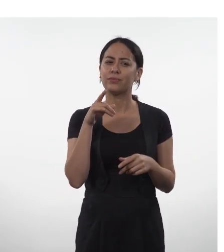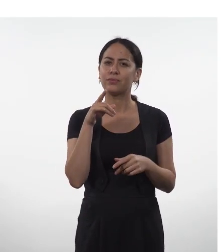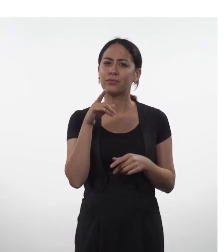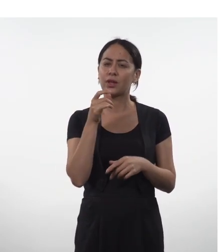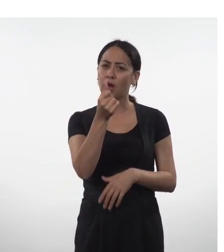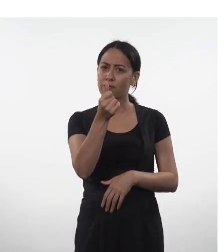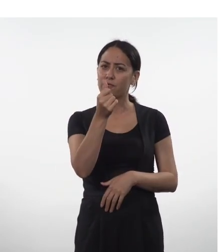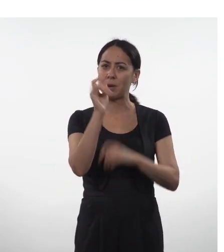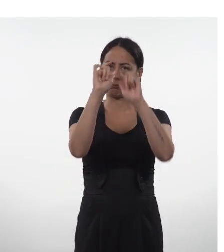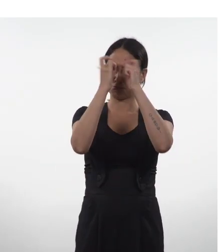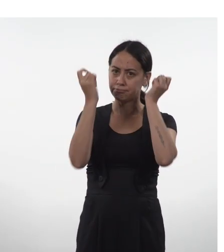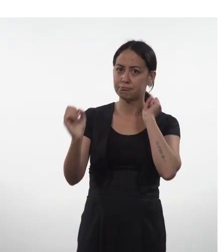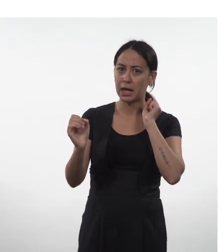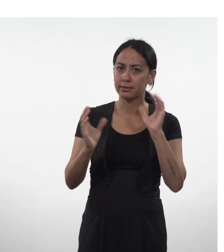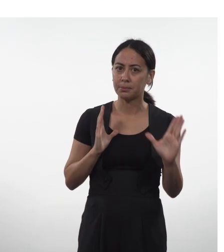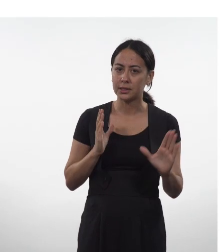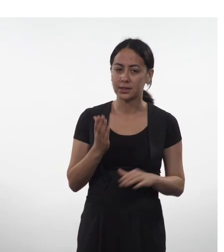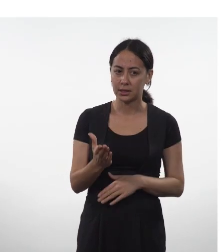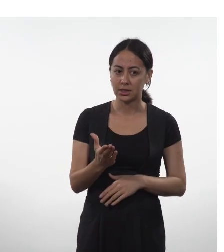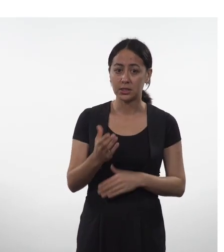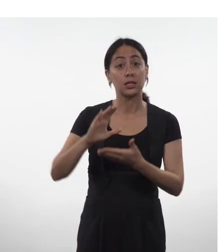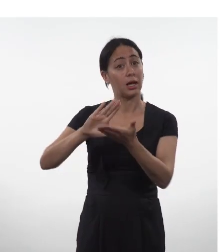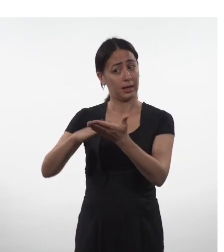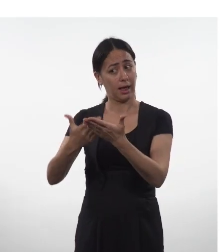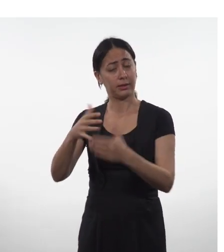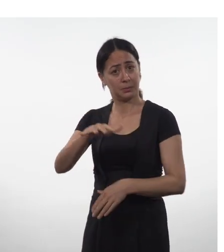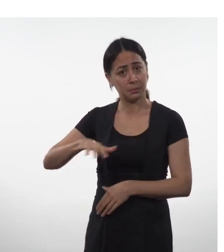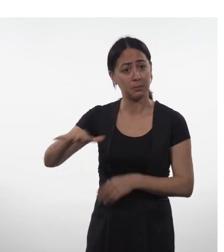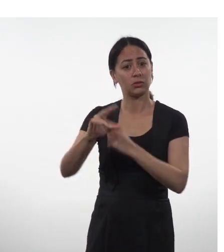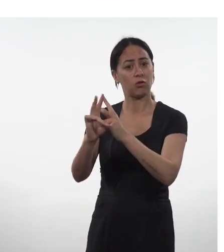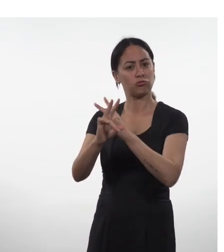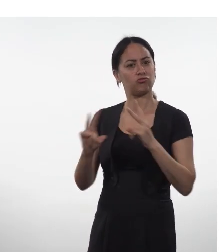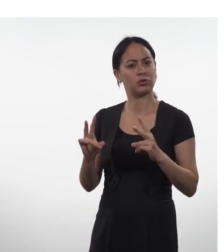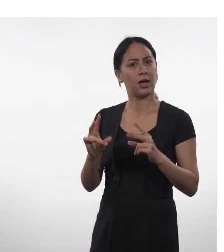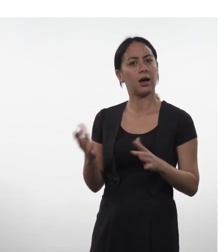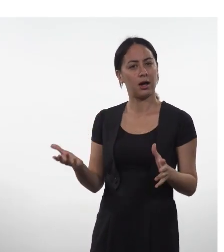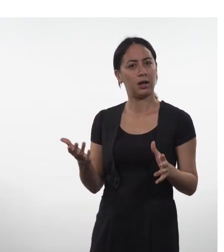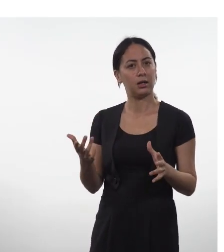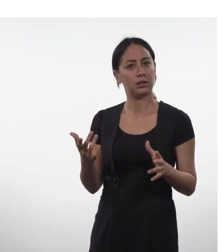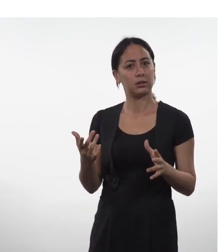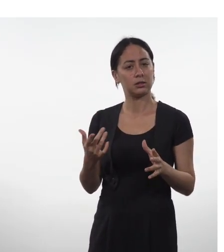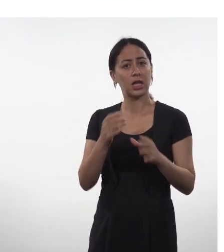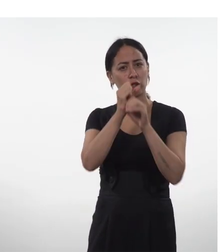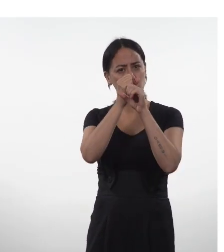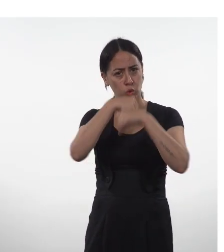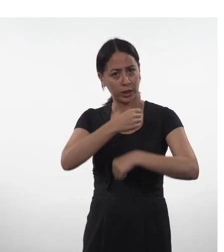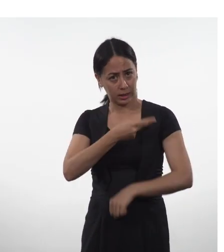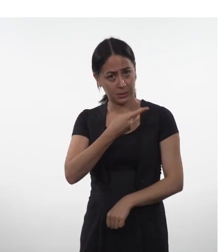tant qu'intermédiatrice et est-ce que les interprètes en général sont tenus et soumis au secret